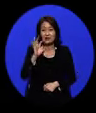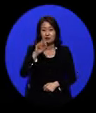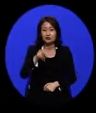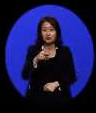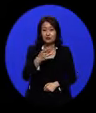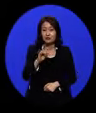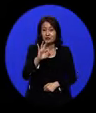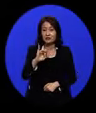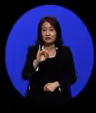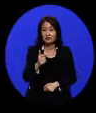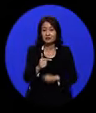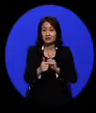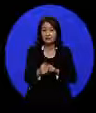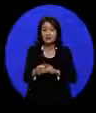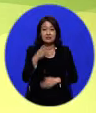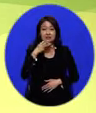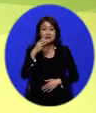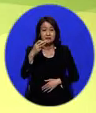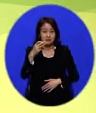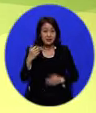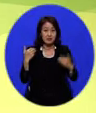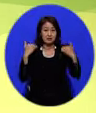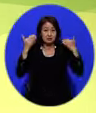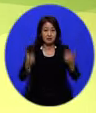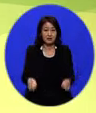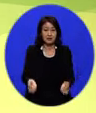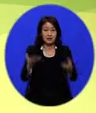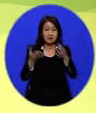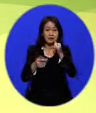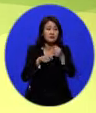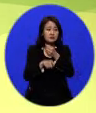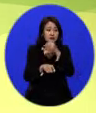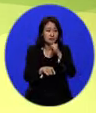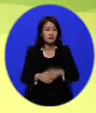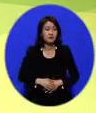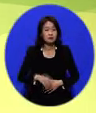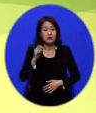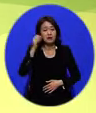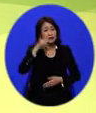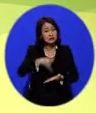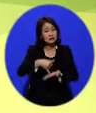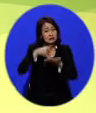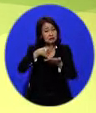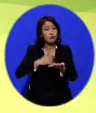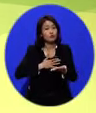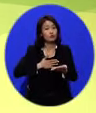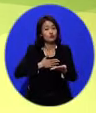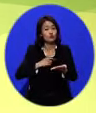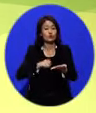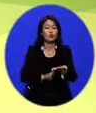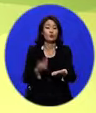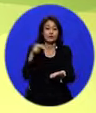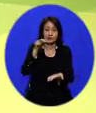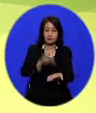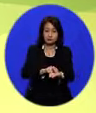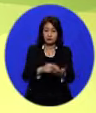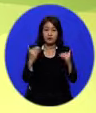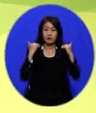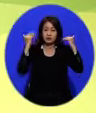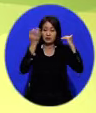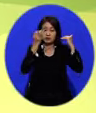유대인들이요. 성인식이 13세에 성인식을 해요. 자, 그게 다 의미가 있어요. 인격적으로, 정서적으로 독립을 시킨다는 거예요.